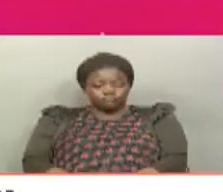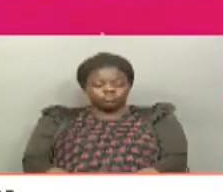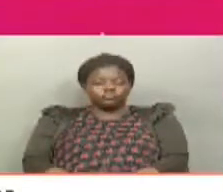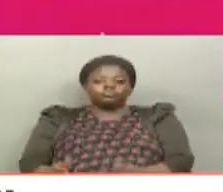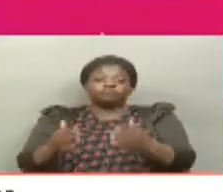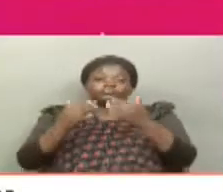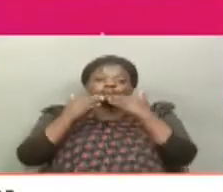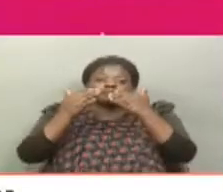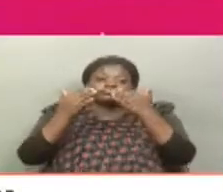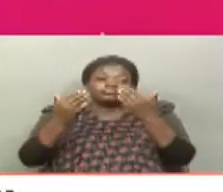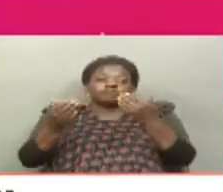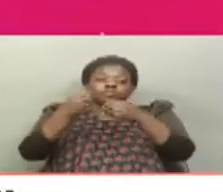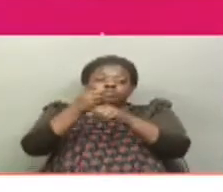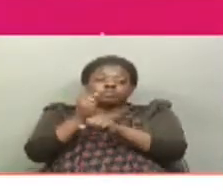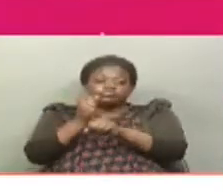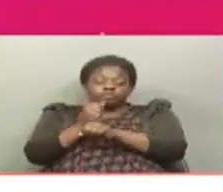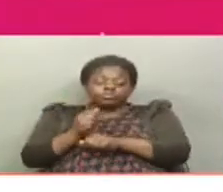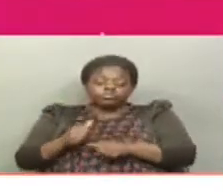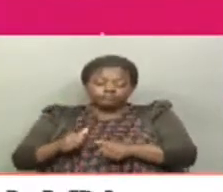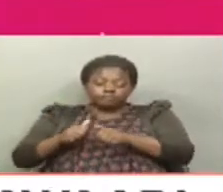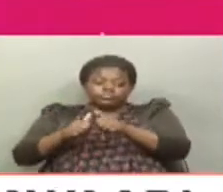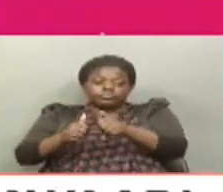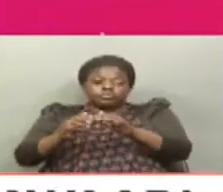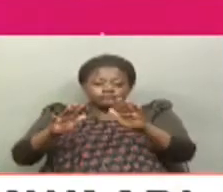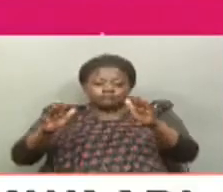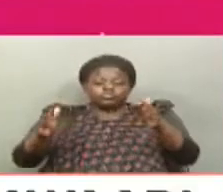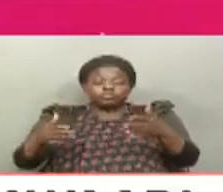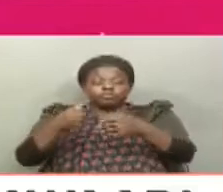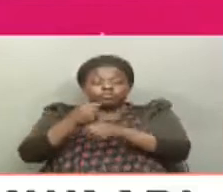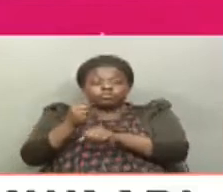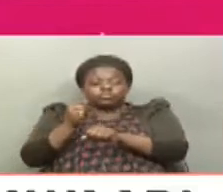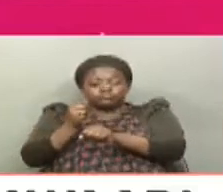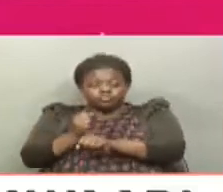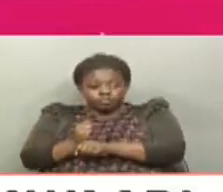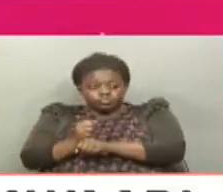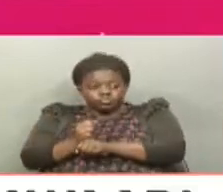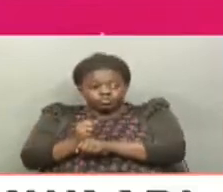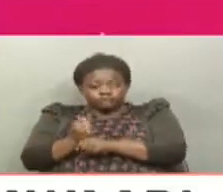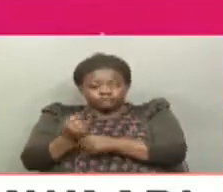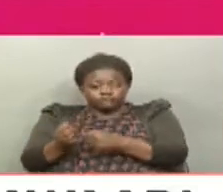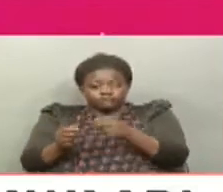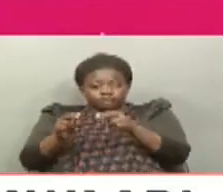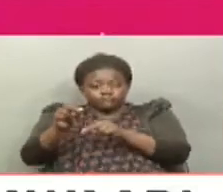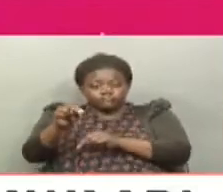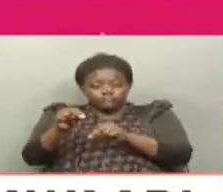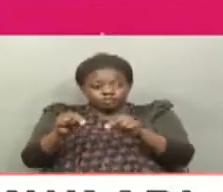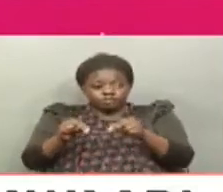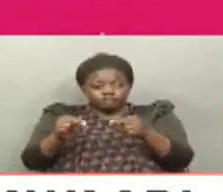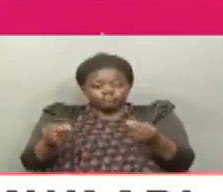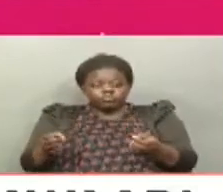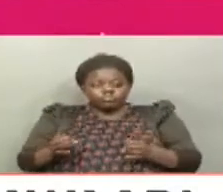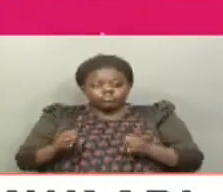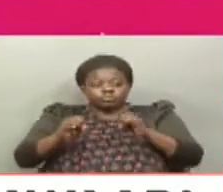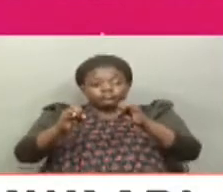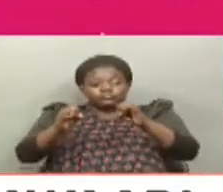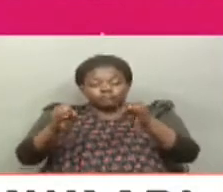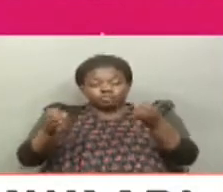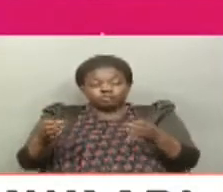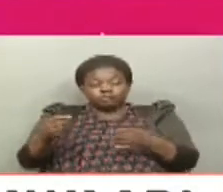Webali munaffe ate ekyo kitongole ekirondoola engeri ebitongole n'amakampuni gye gaddukanyizibwamu ki Institute of